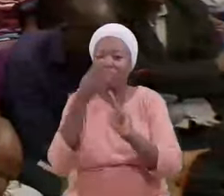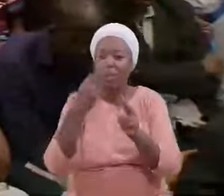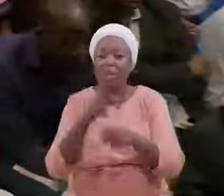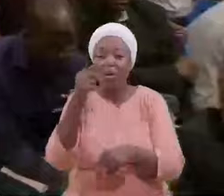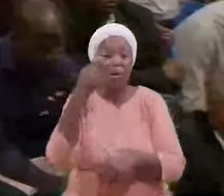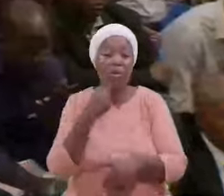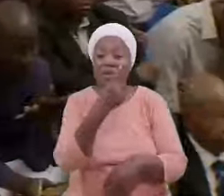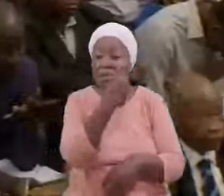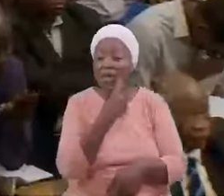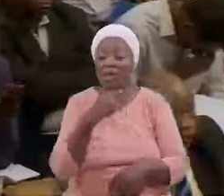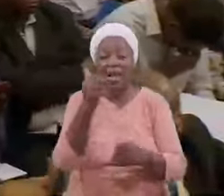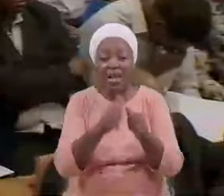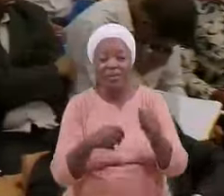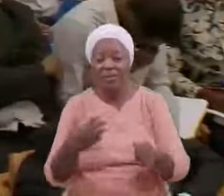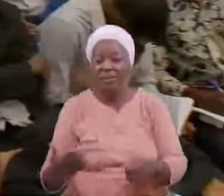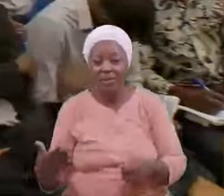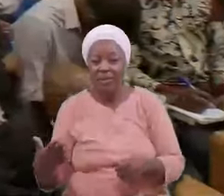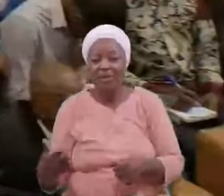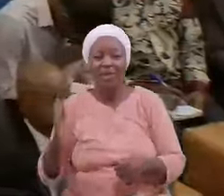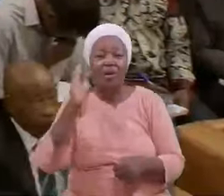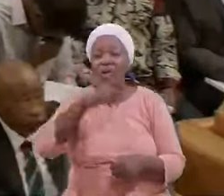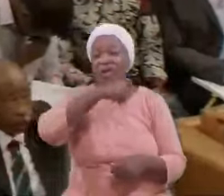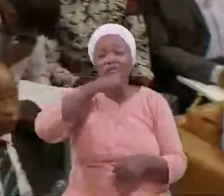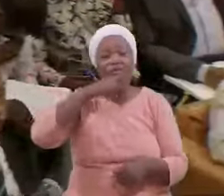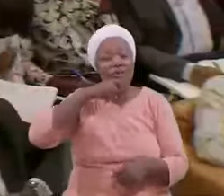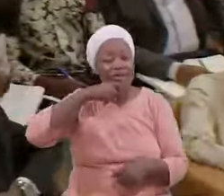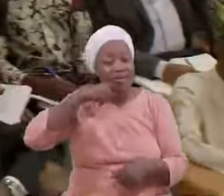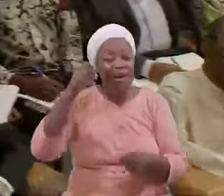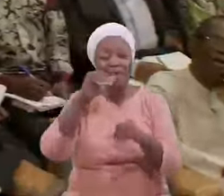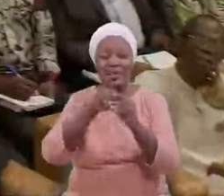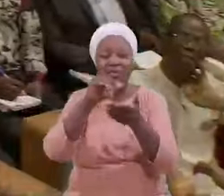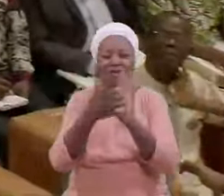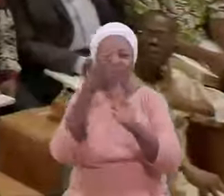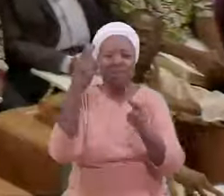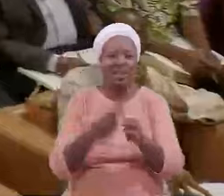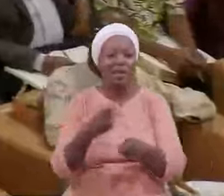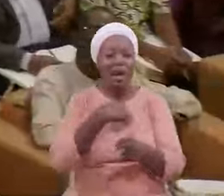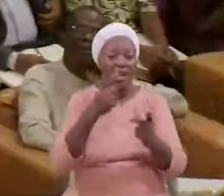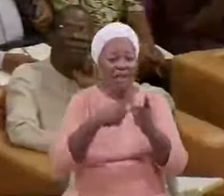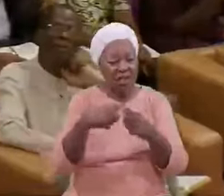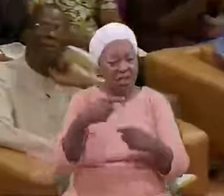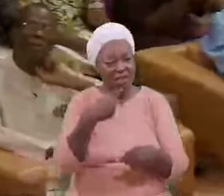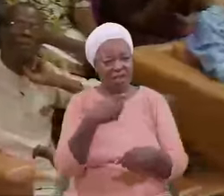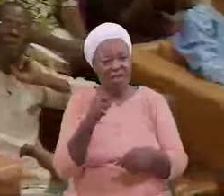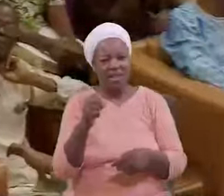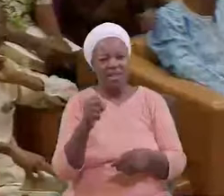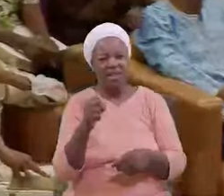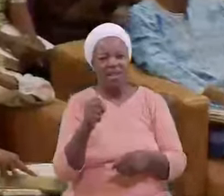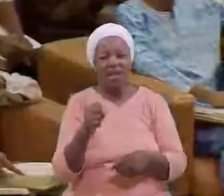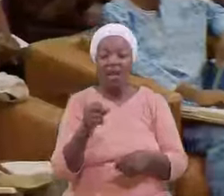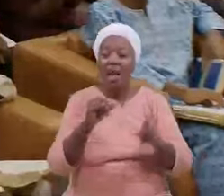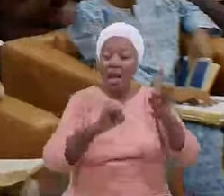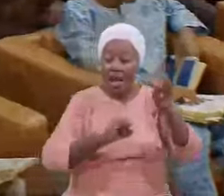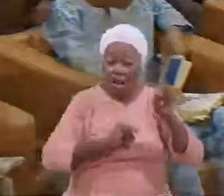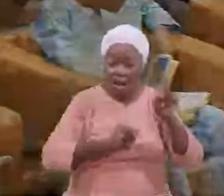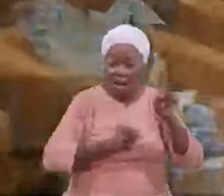Vos larmes vont sécher. Et puis il dit, voici, je